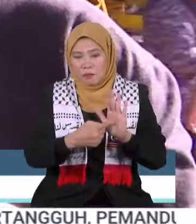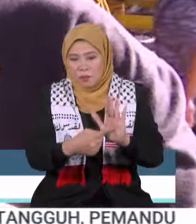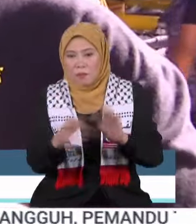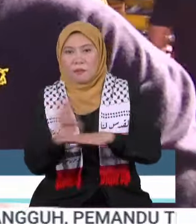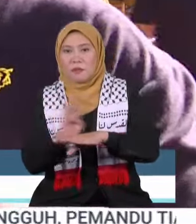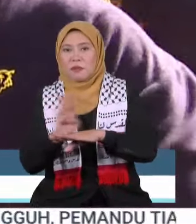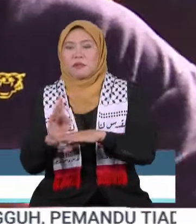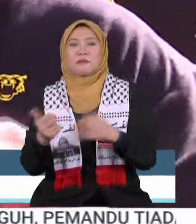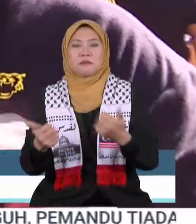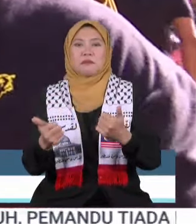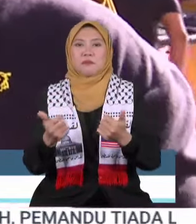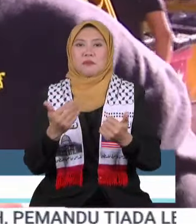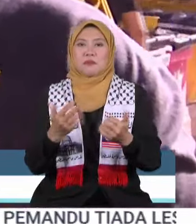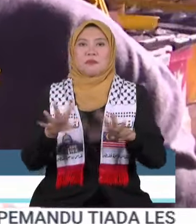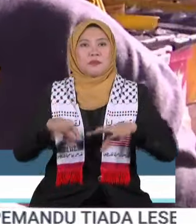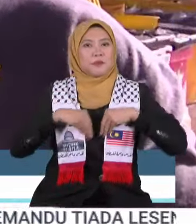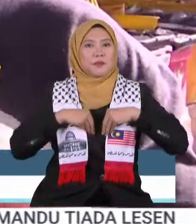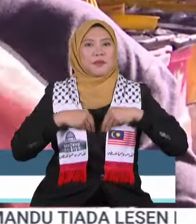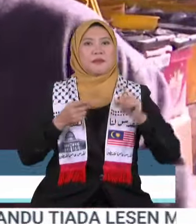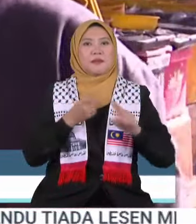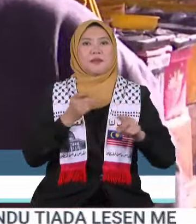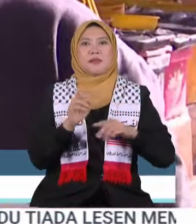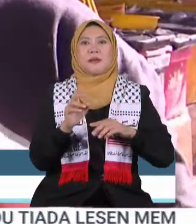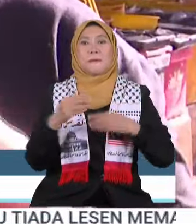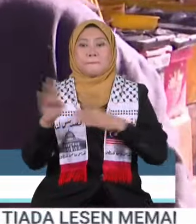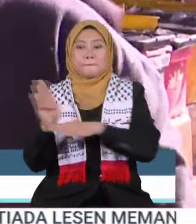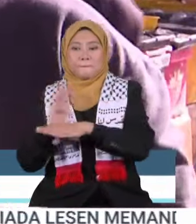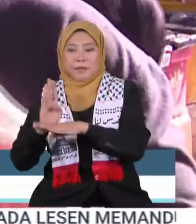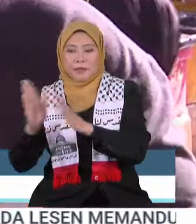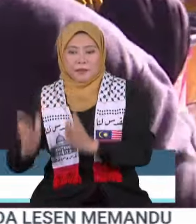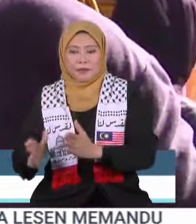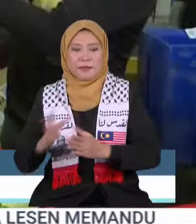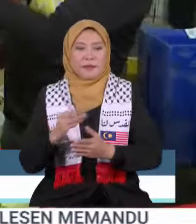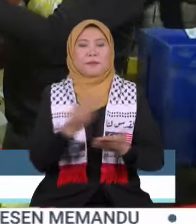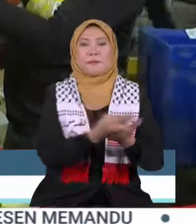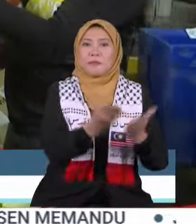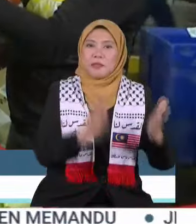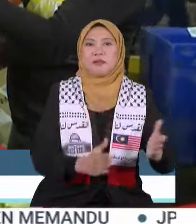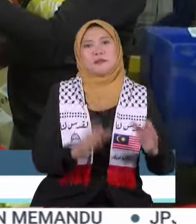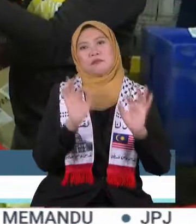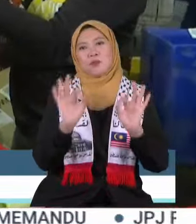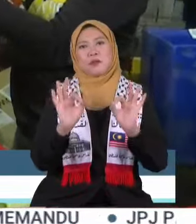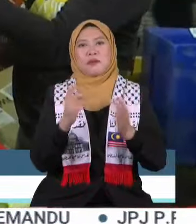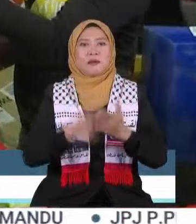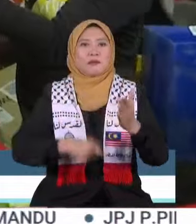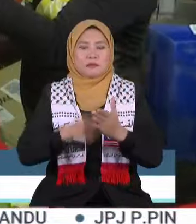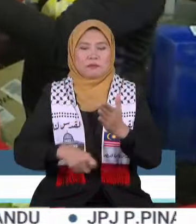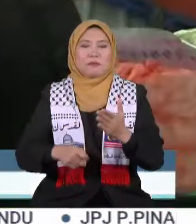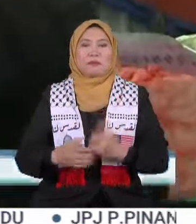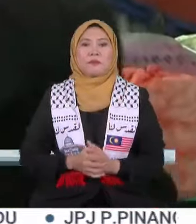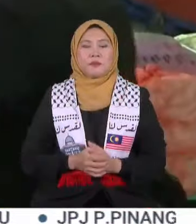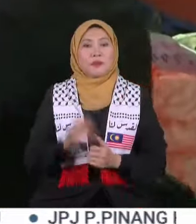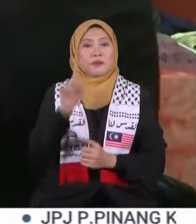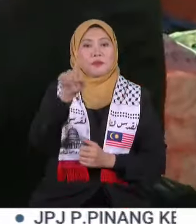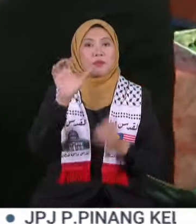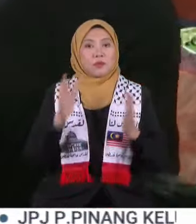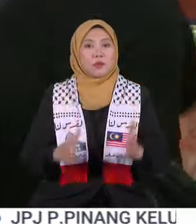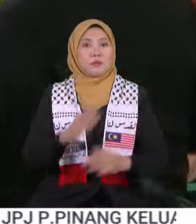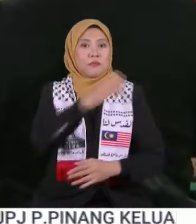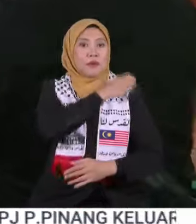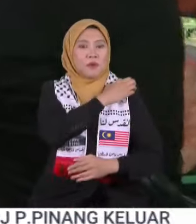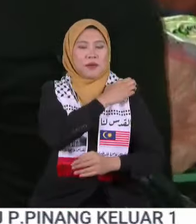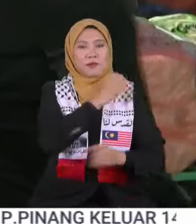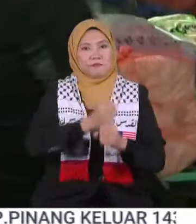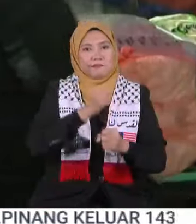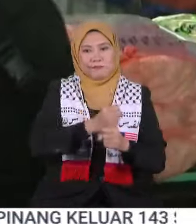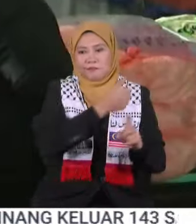adalah harga yang dapat diterima oleh peniaga dan juga pembeli. Lebih 100 pegawai ditugaskan setiap hari